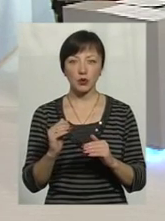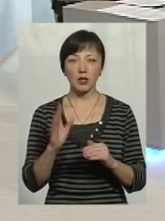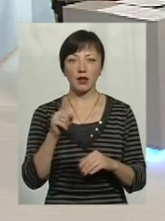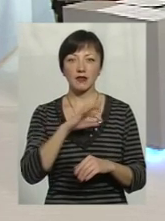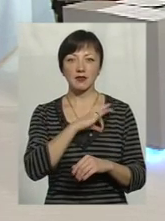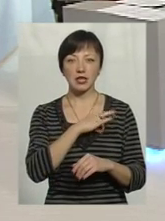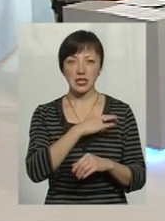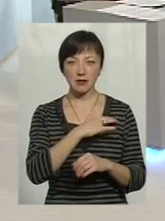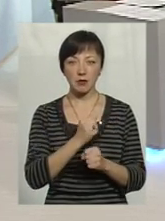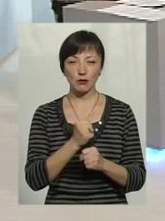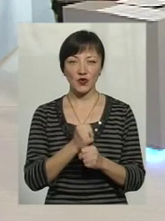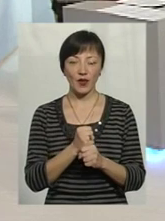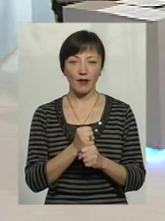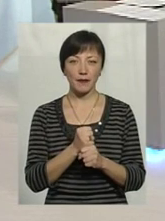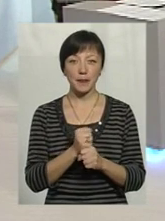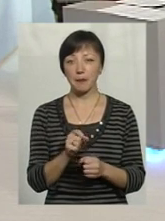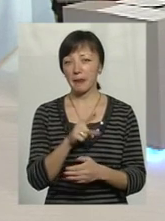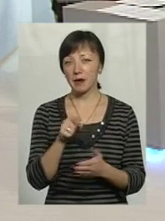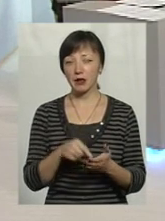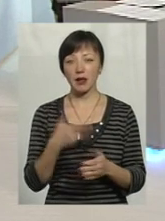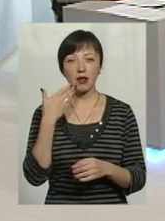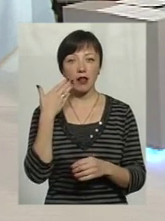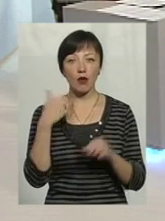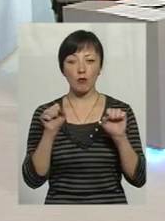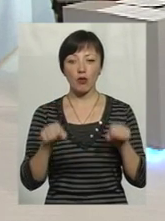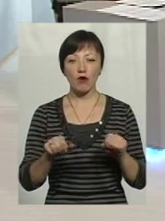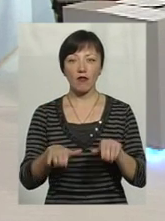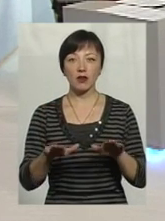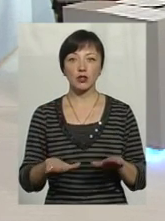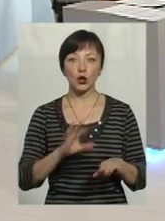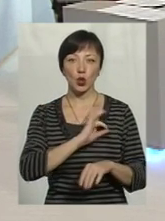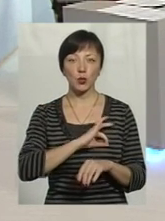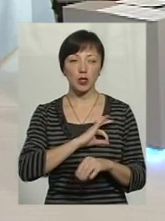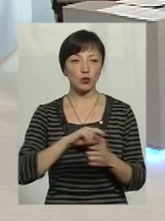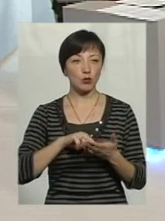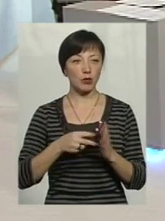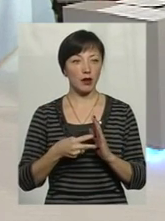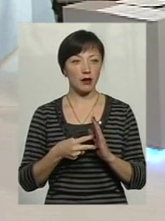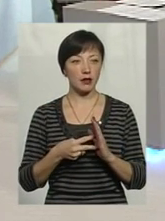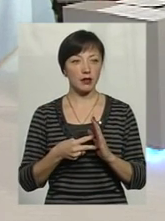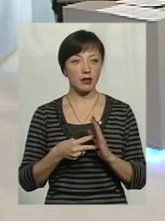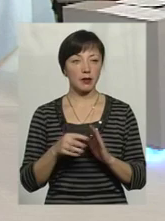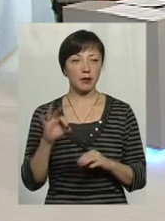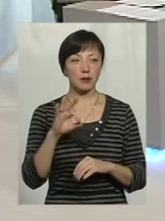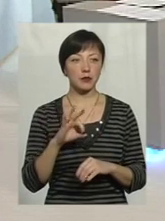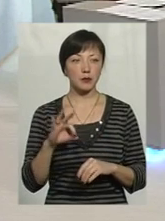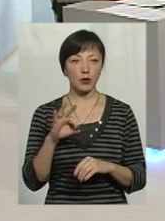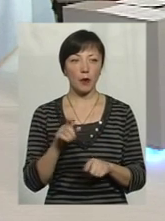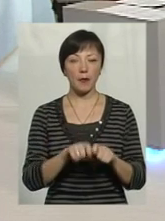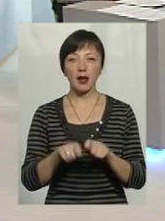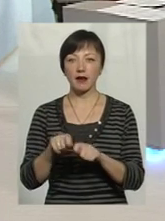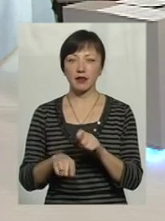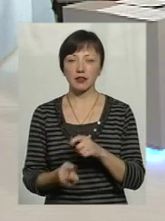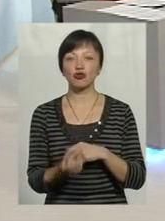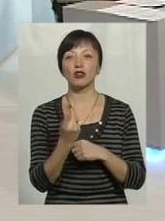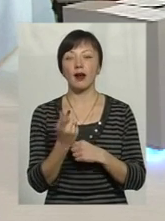слідстві працював. Питання дуже легко могло вирішуватися в юридичному плані щодо перевірки